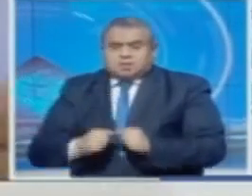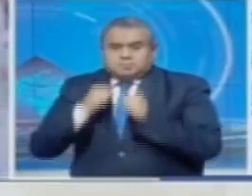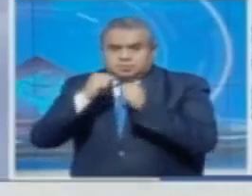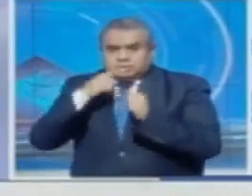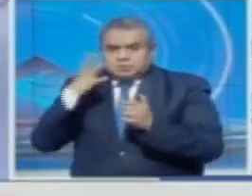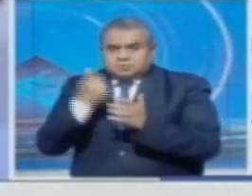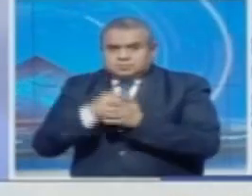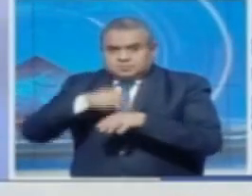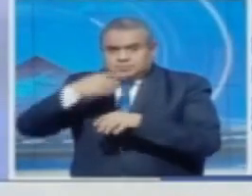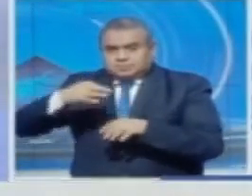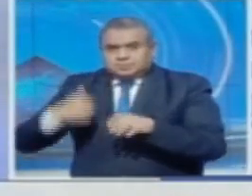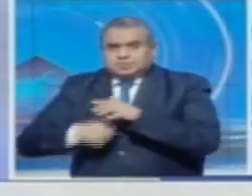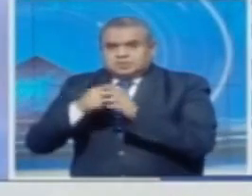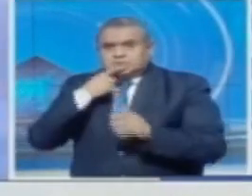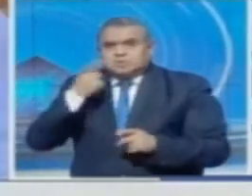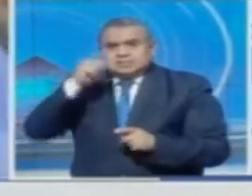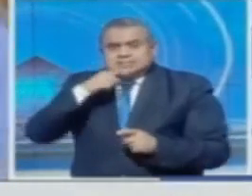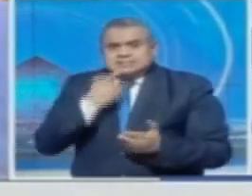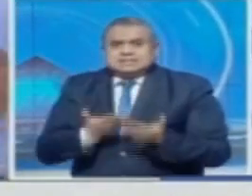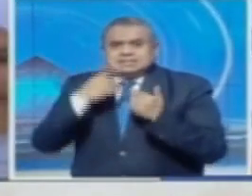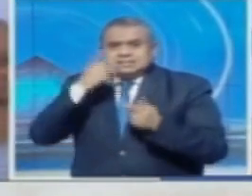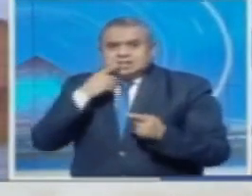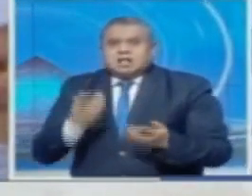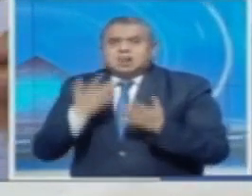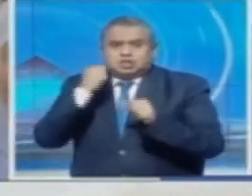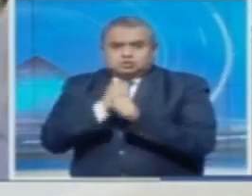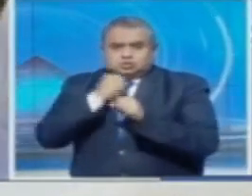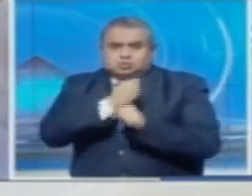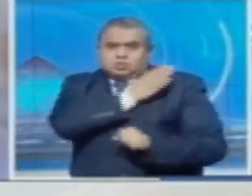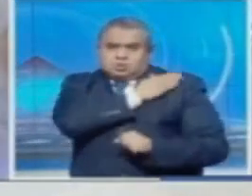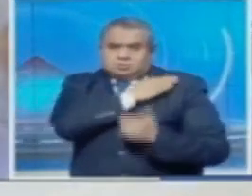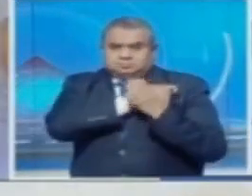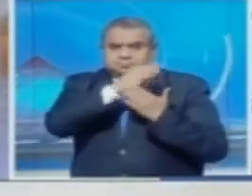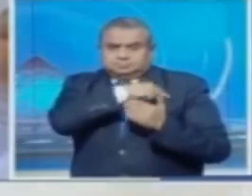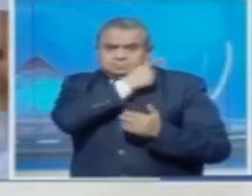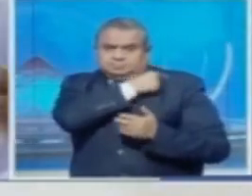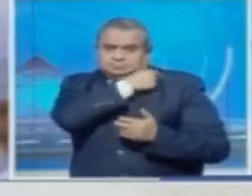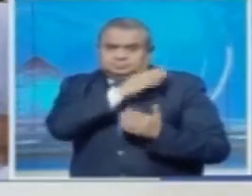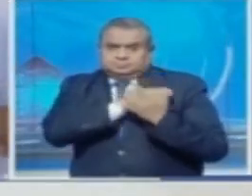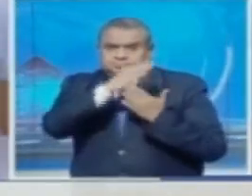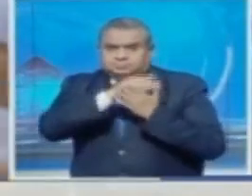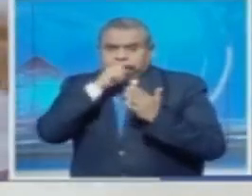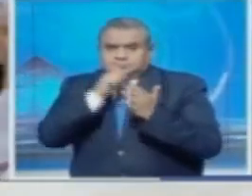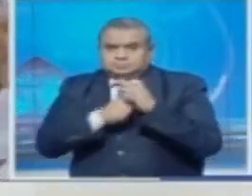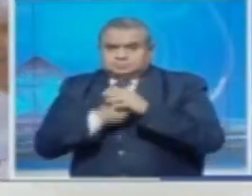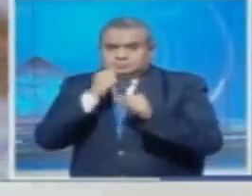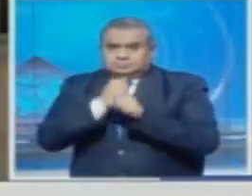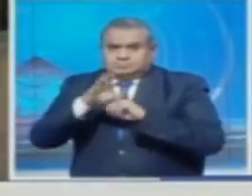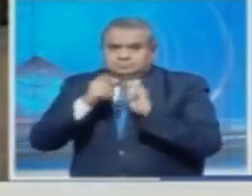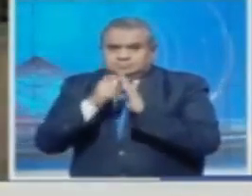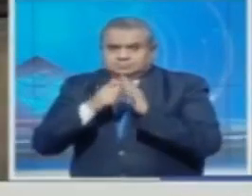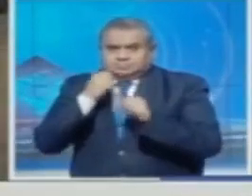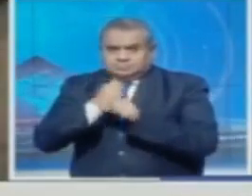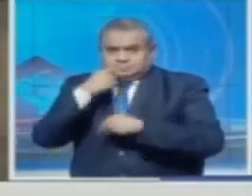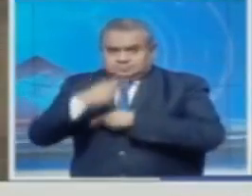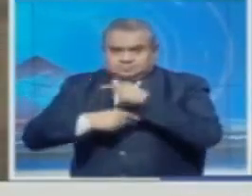في الميعاد ان شاء الله، ويتقبل اعمالنا. تحيا مصر، تحيا مصر، تحيا مصر.